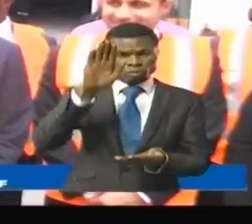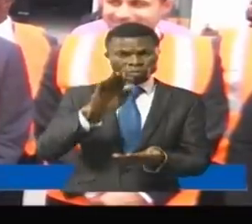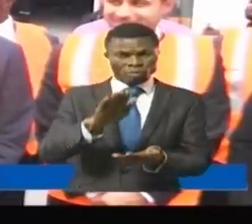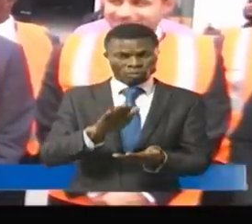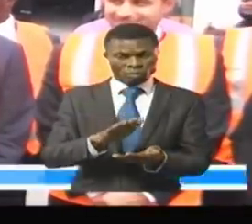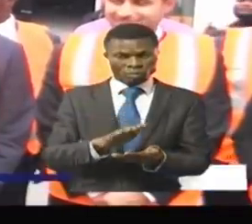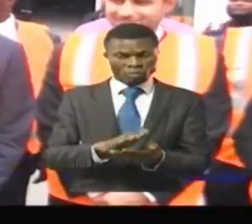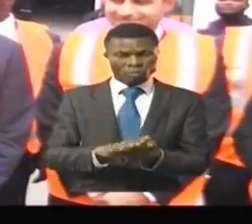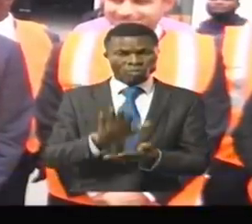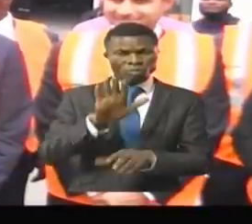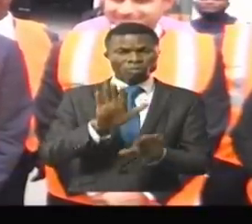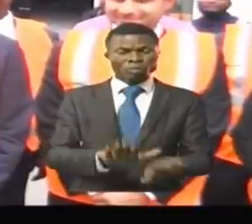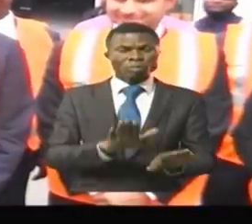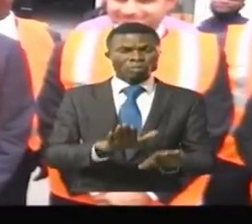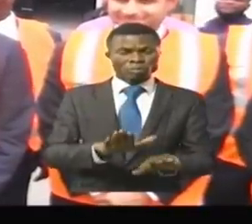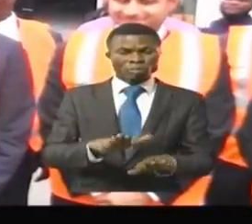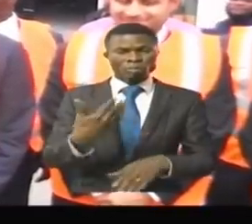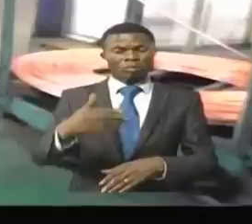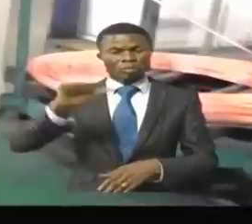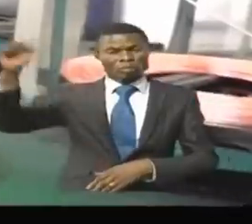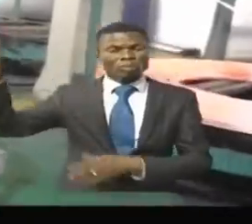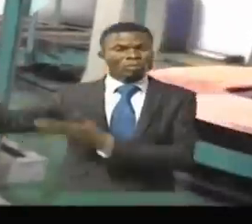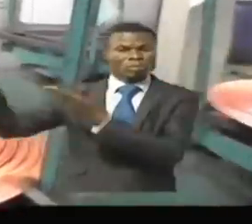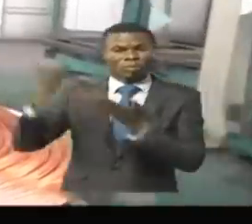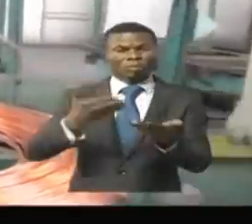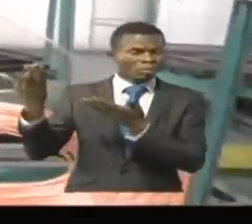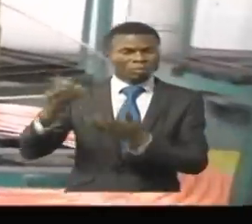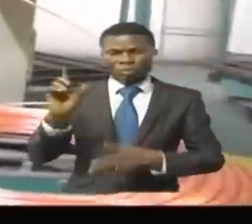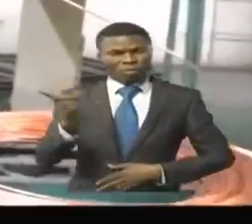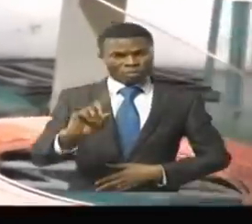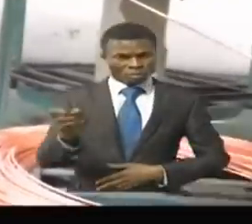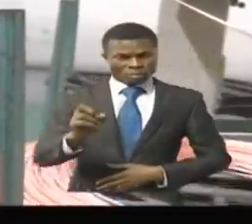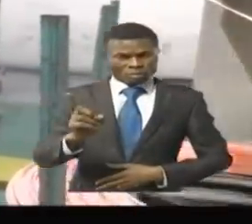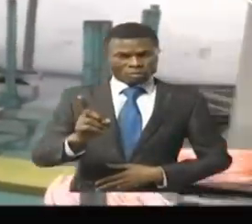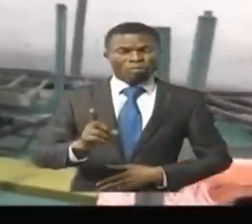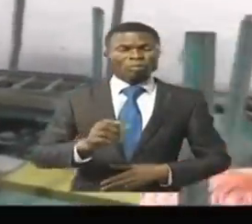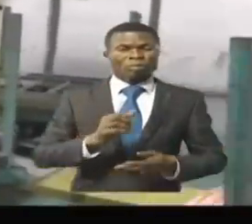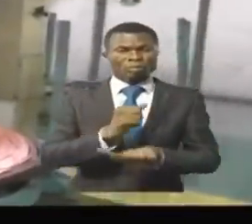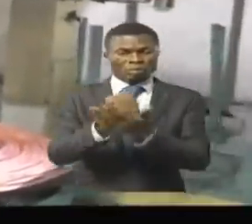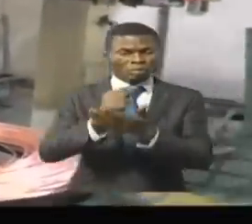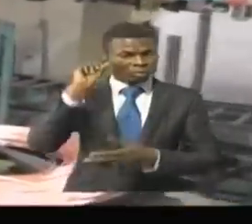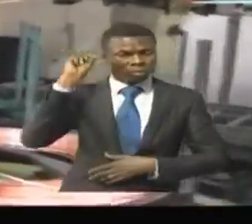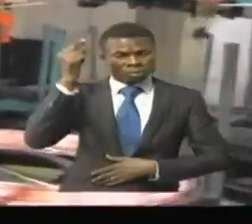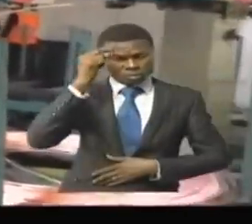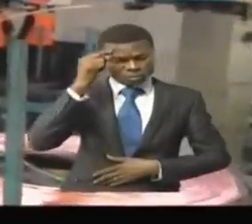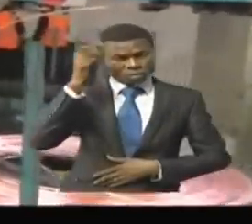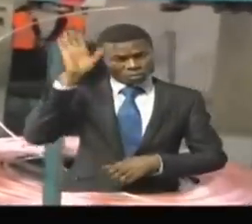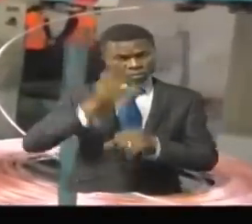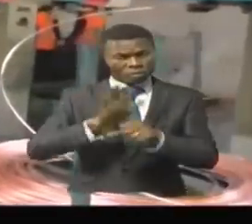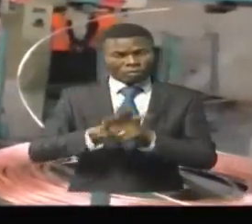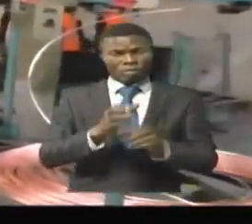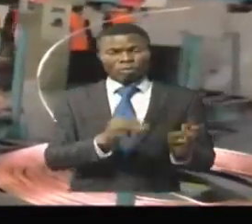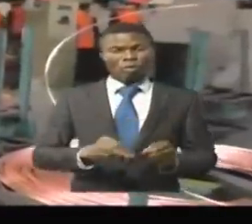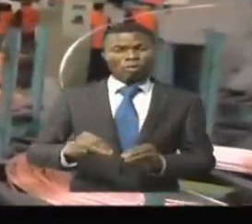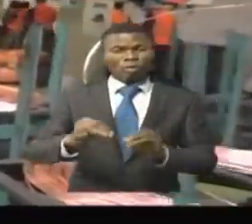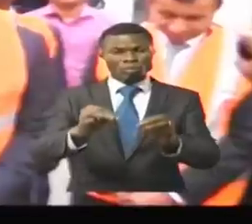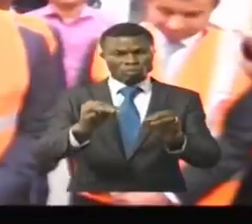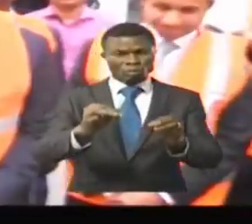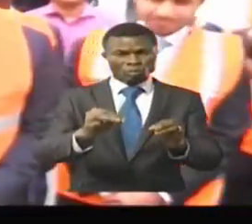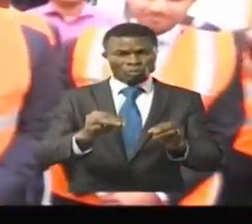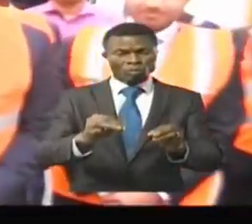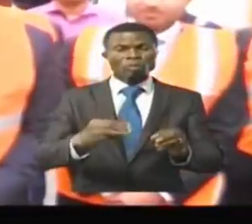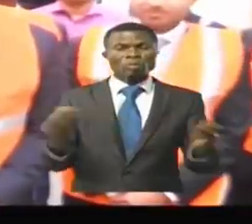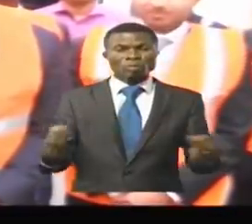la dépendance du pays vis-à-vis des importations. Nous avons décidé de faire au niveau du gouvernement, en termes de politique, c'est tout